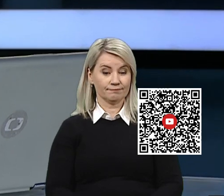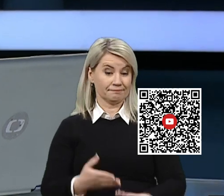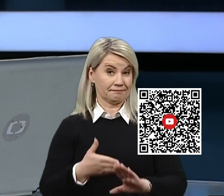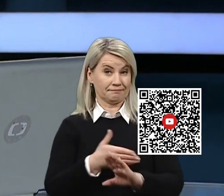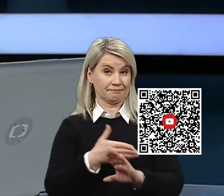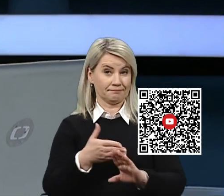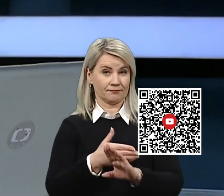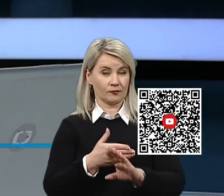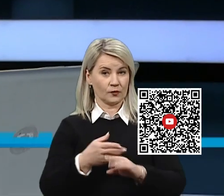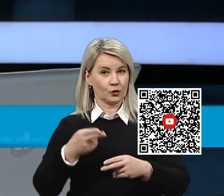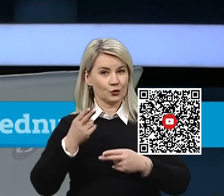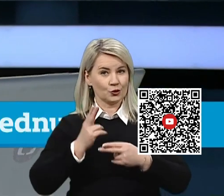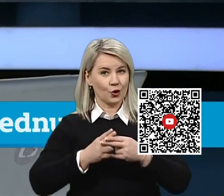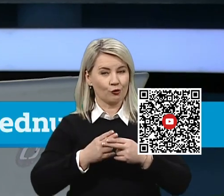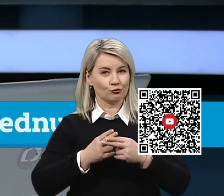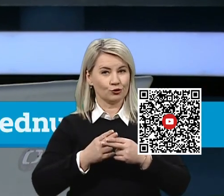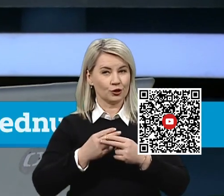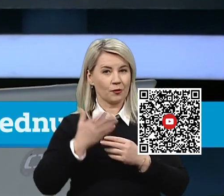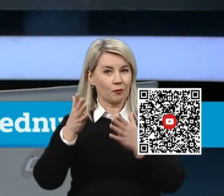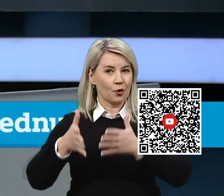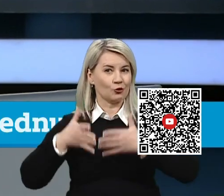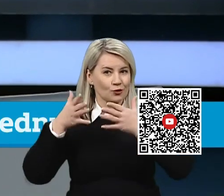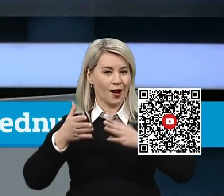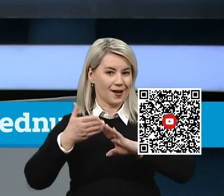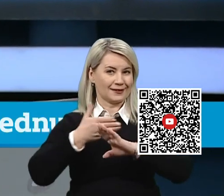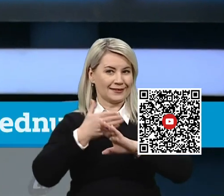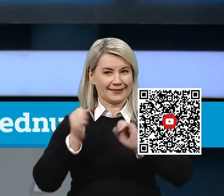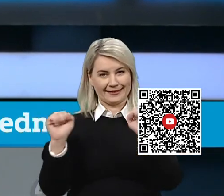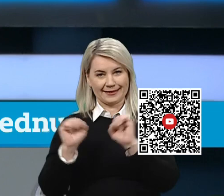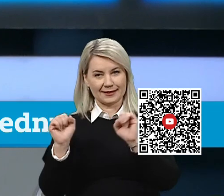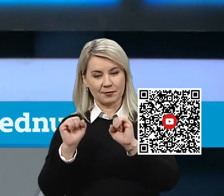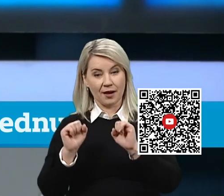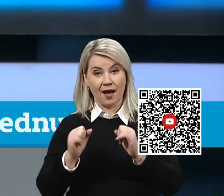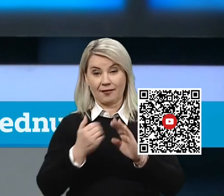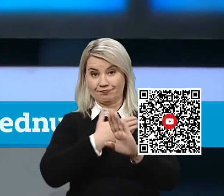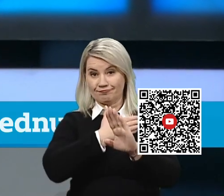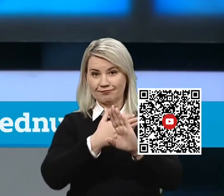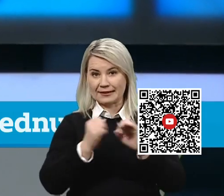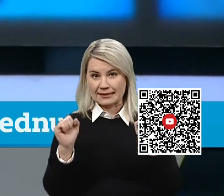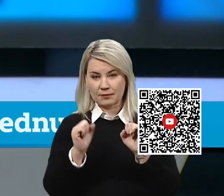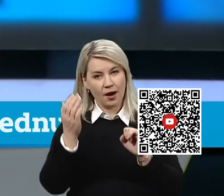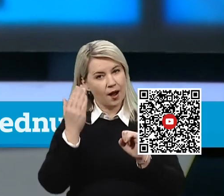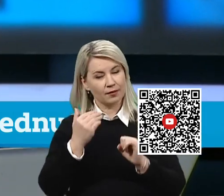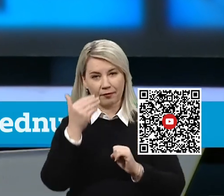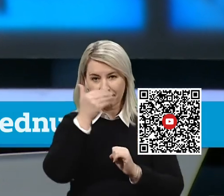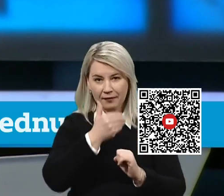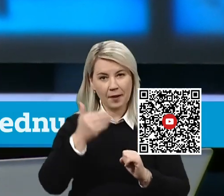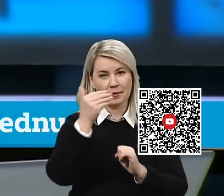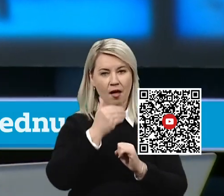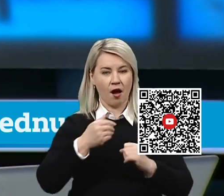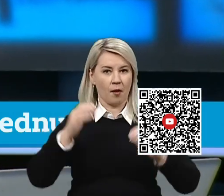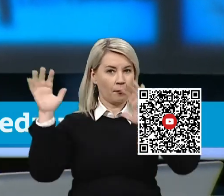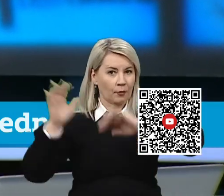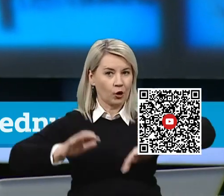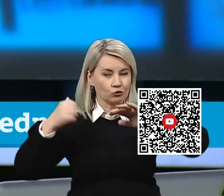skončila meteorologická zima. Ta letošní byla nadprůměrně teplá, srážkově bohatá, naopak méně než obvykle bylo